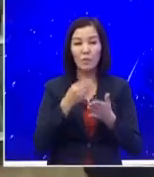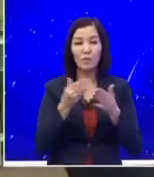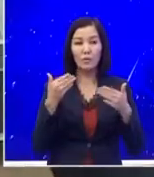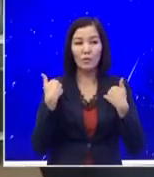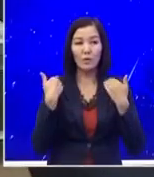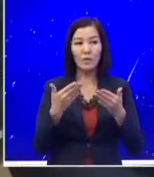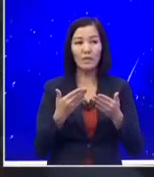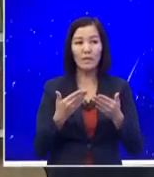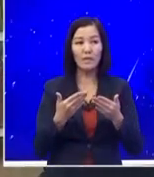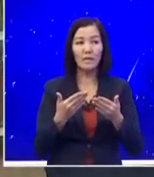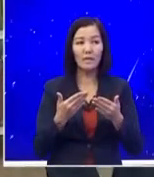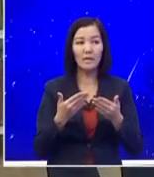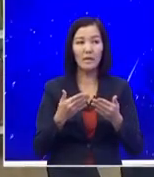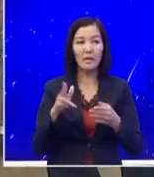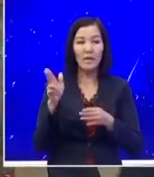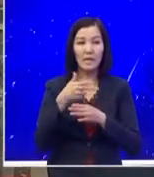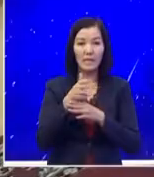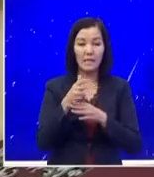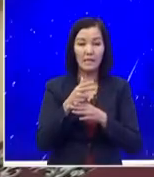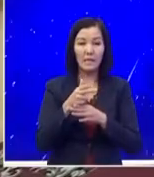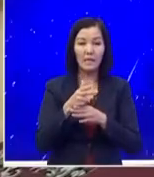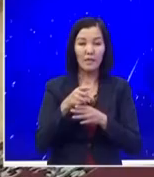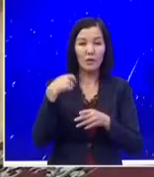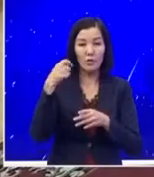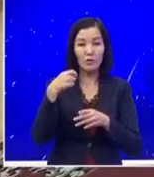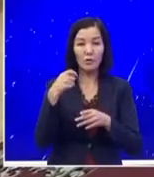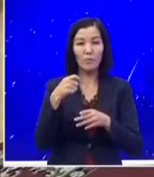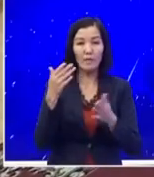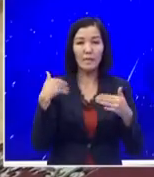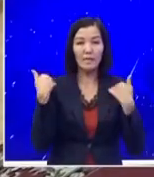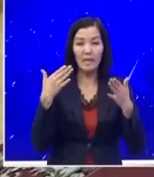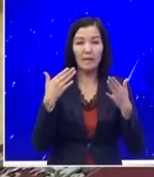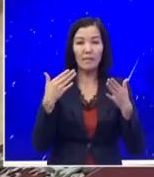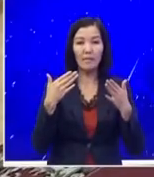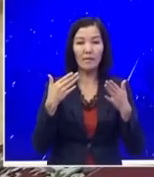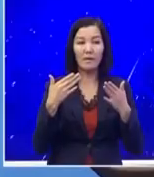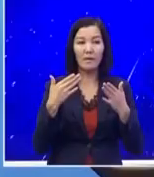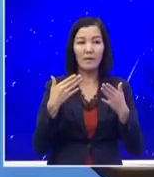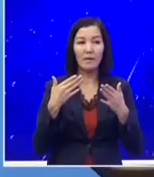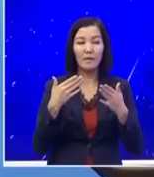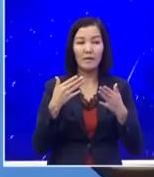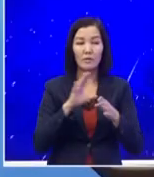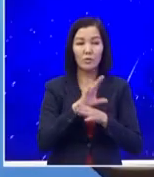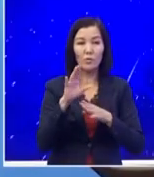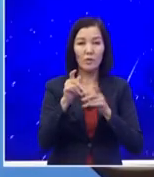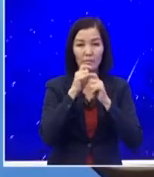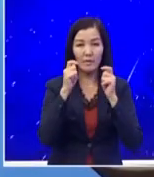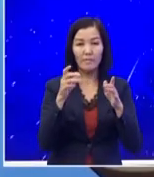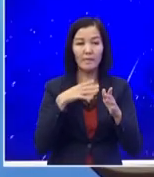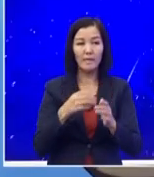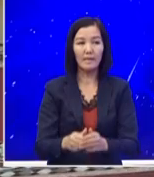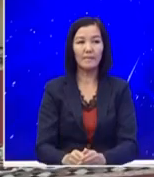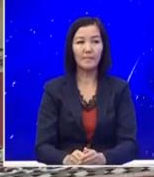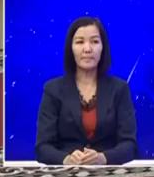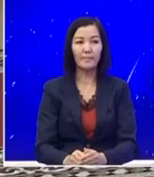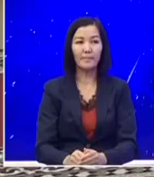жеткізілді. Өзі кезекті түсірілімге орай келе алмапты. Сәлемі мен құттықтауын ізбасарлар арқылы жолдапты.